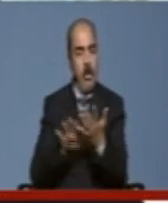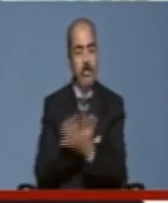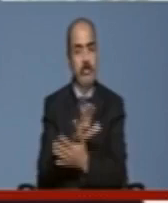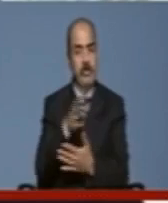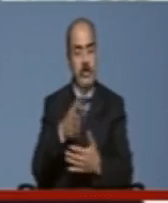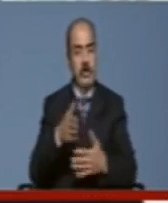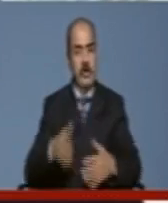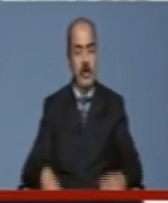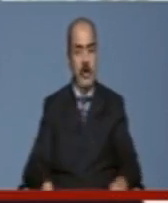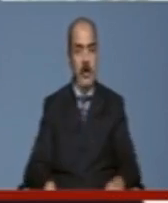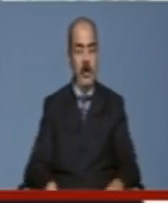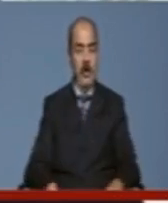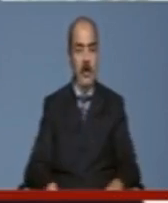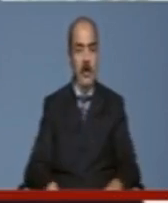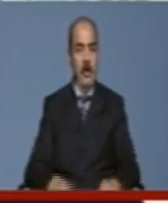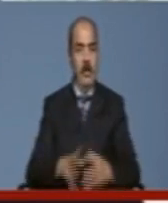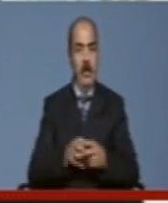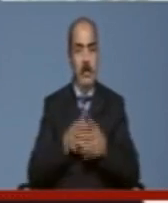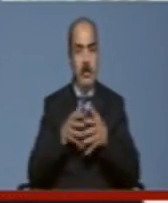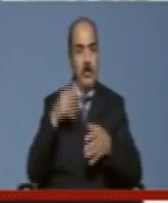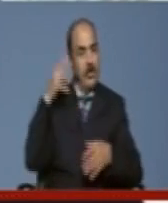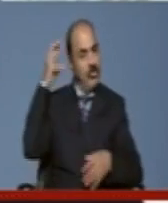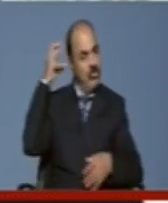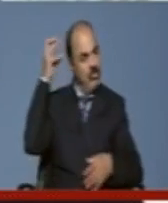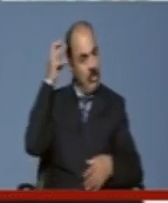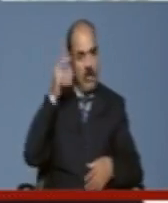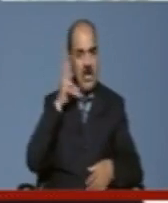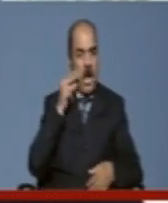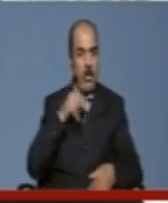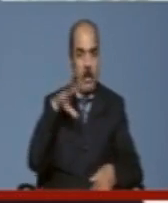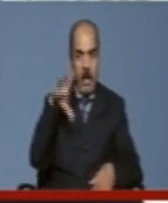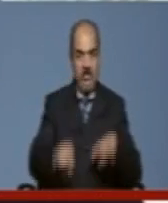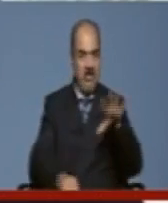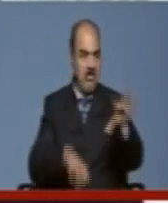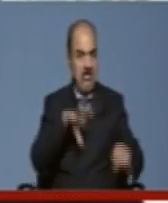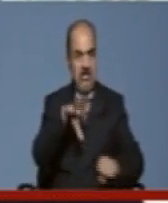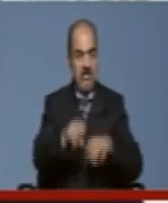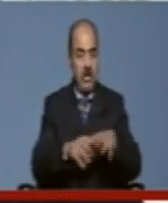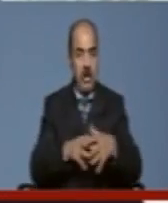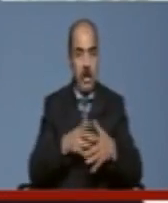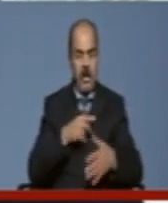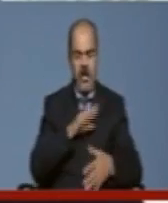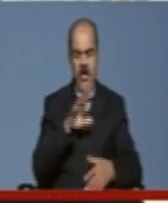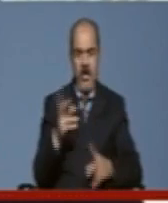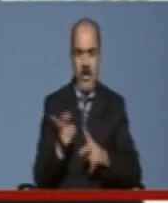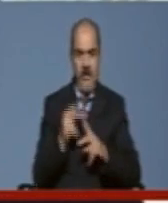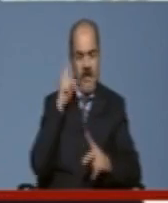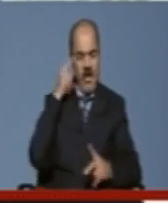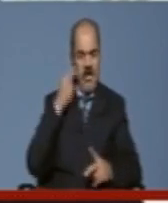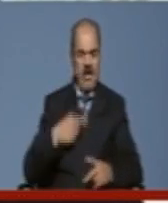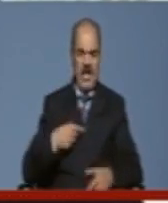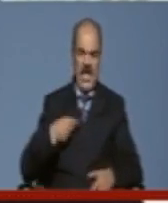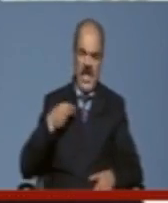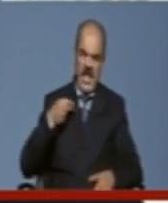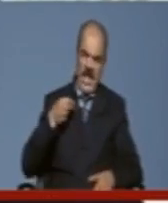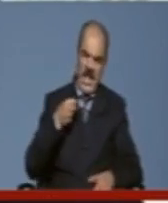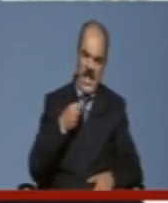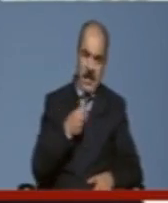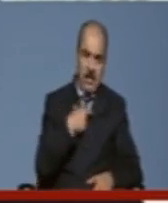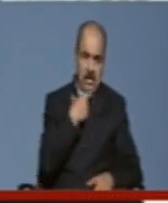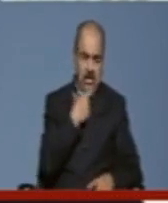يعني التوسع الاستيطاني اللي موجود، كل ده كان عبارة عن تغذية لحالة الكراهية والغضب اللي احنا محتاجين